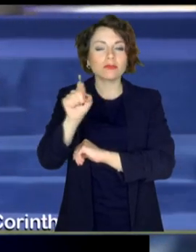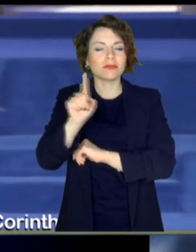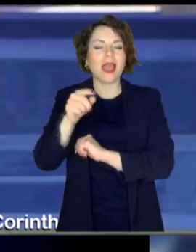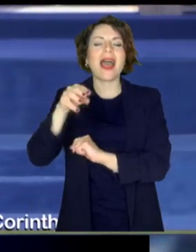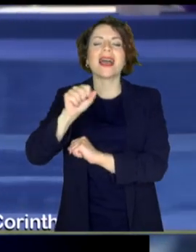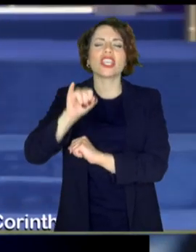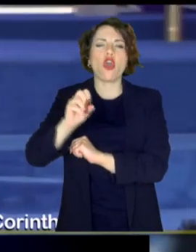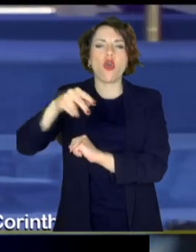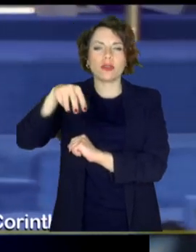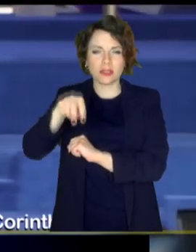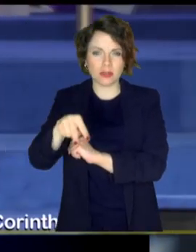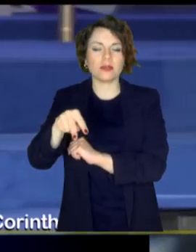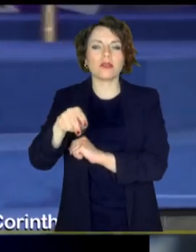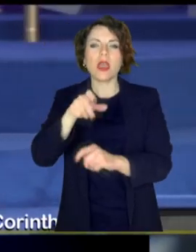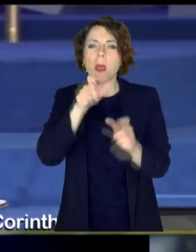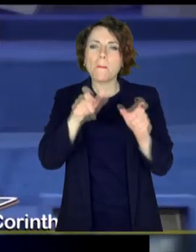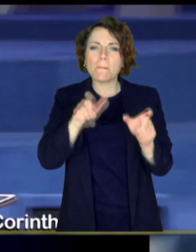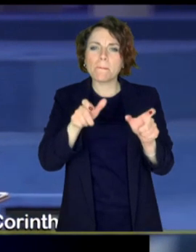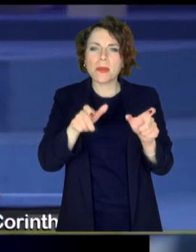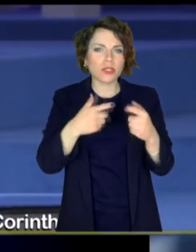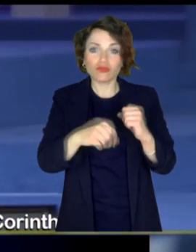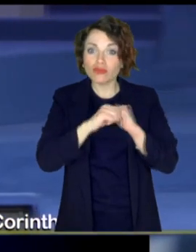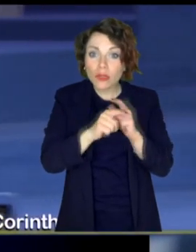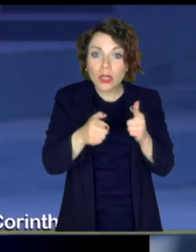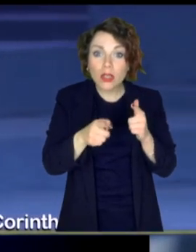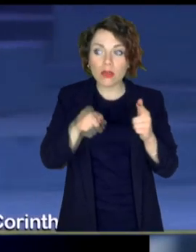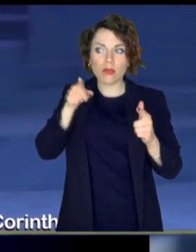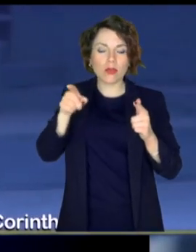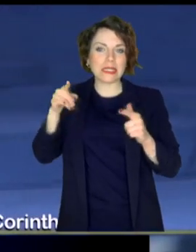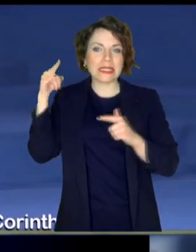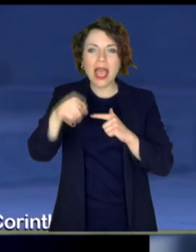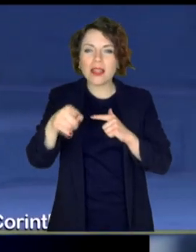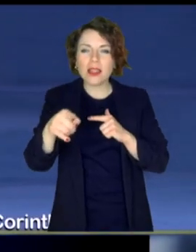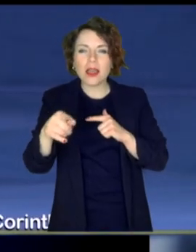Per gli increduli ai quali il Dio di questo mondo